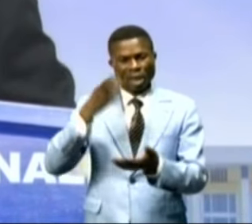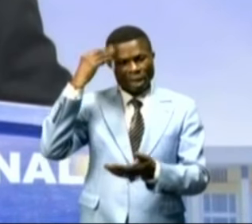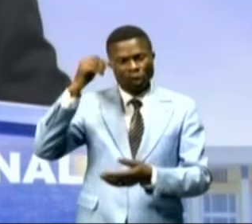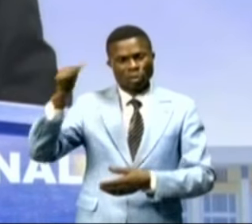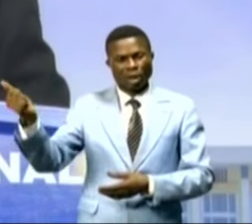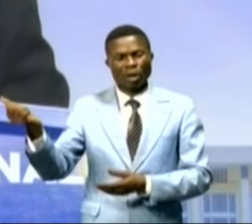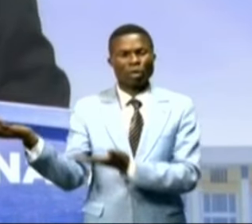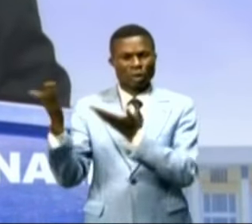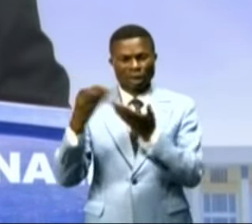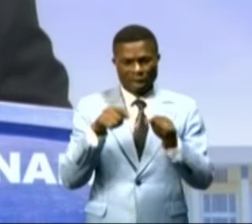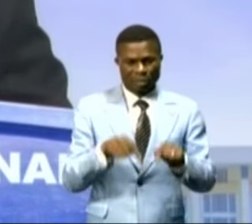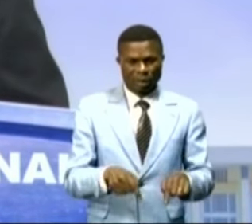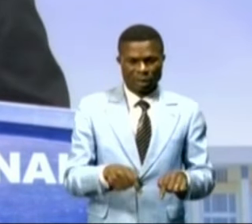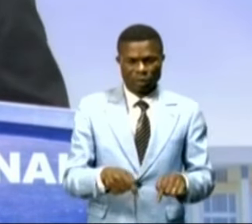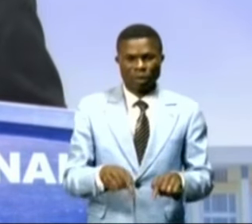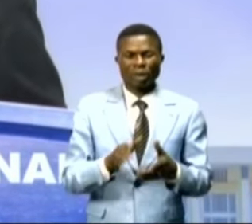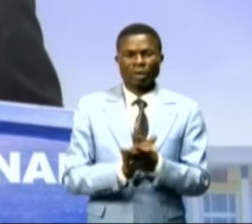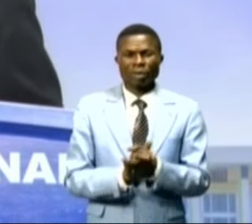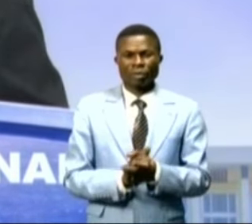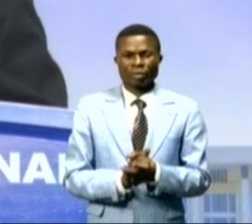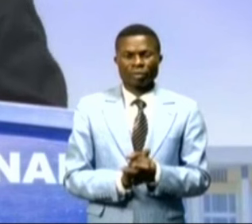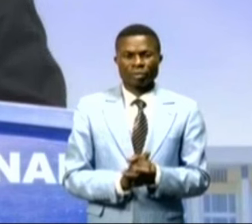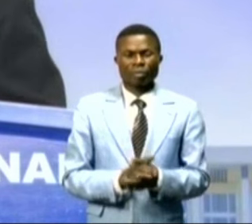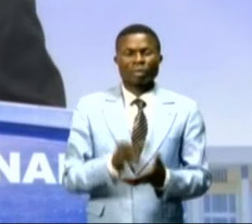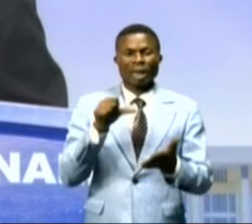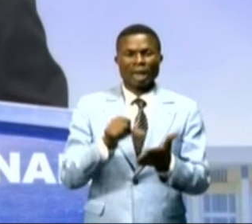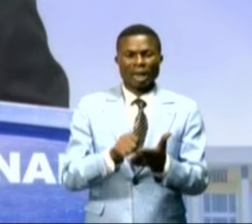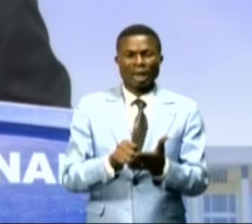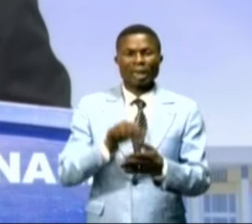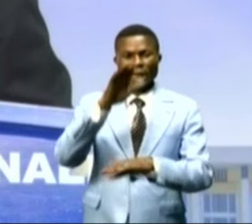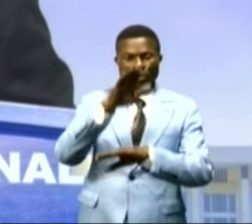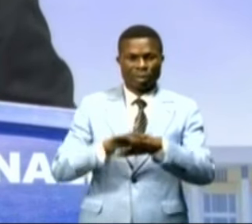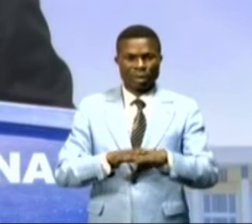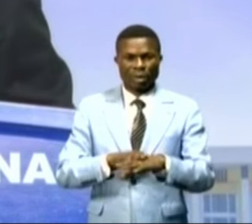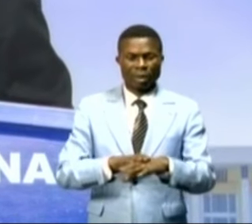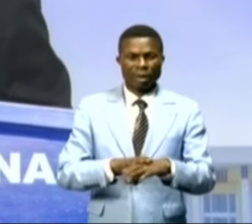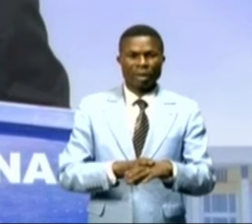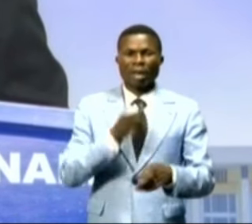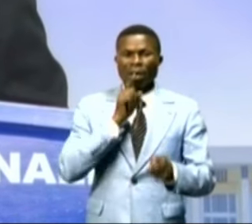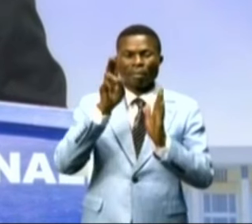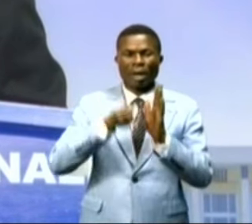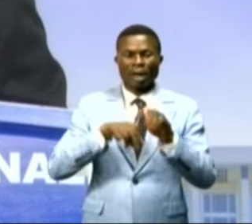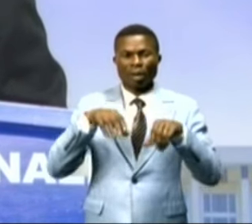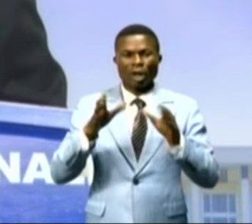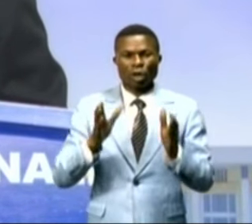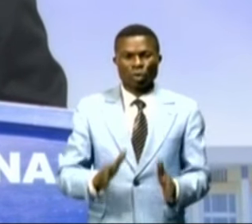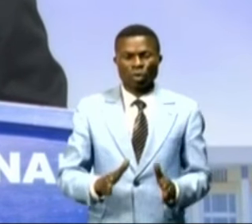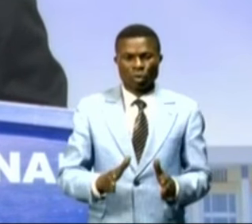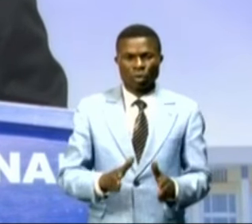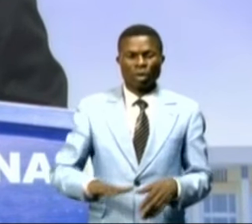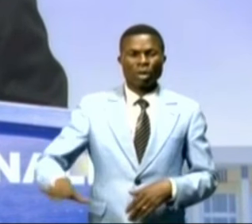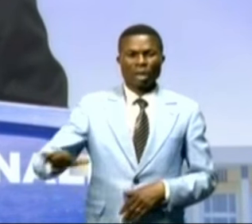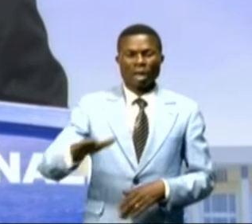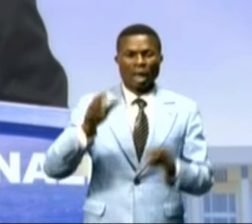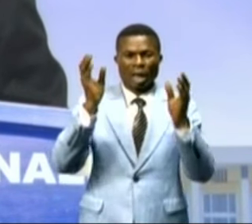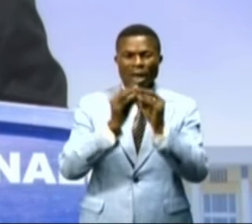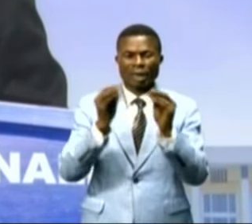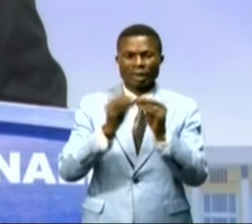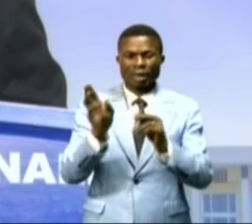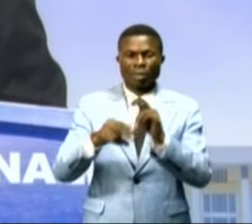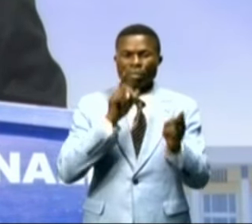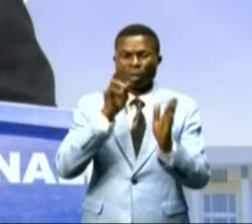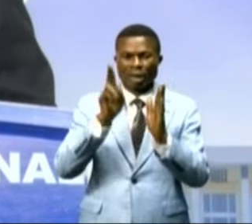notre existence comme État. La correspondance qui invite le Parlement congolais à l'Assemblée parlementaire